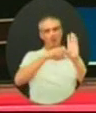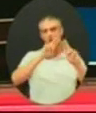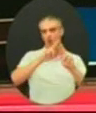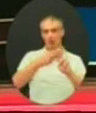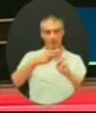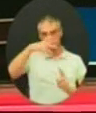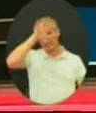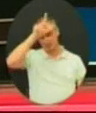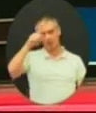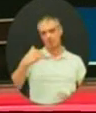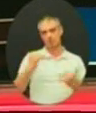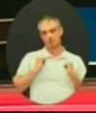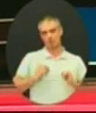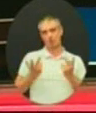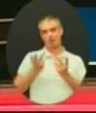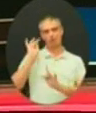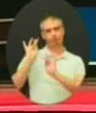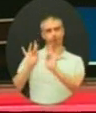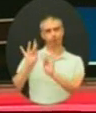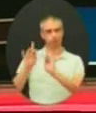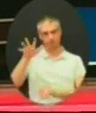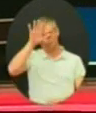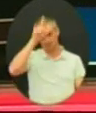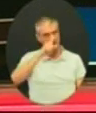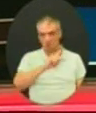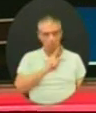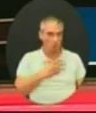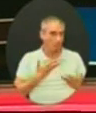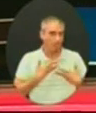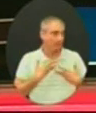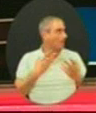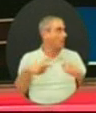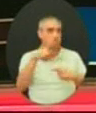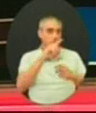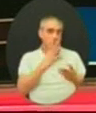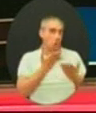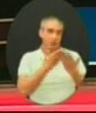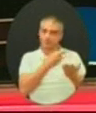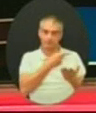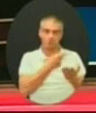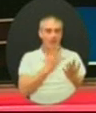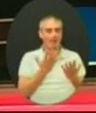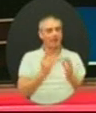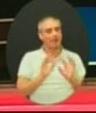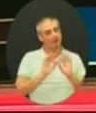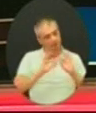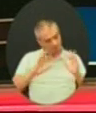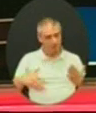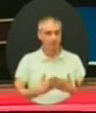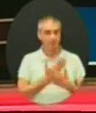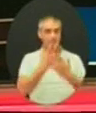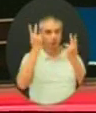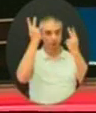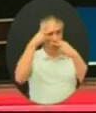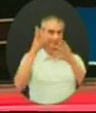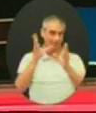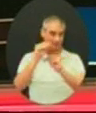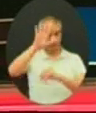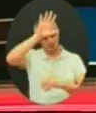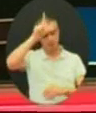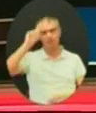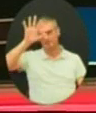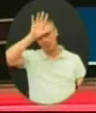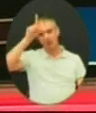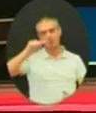היא מטרה נוחה, לא שהוא מקבל כרגע הענות לדרישה שלו לפתוח מחדש את ההסכם עם איראן, אבל איראן